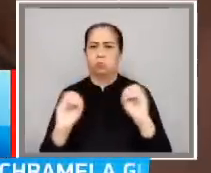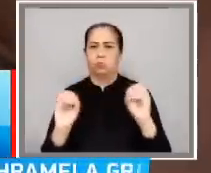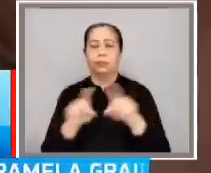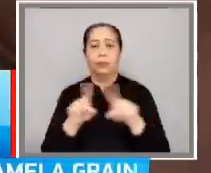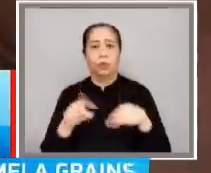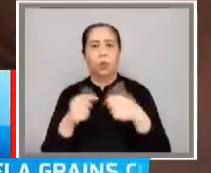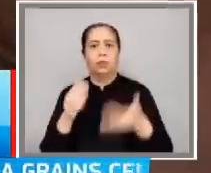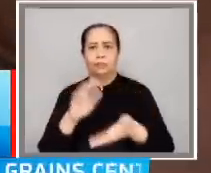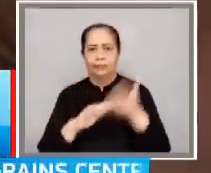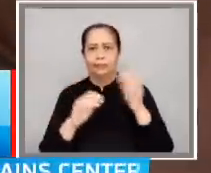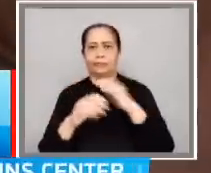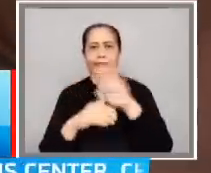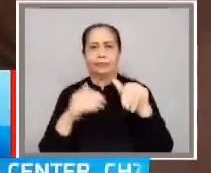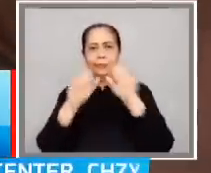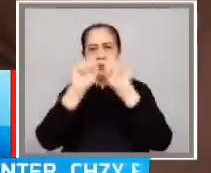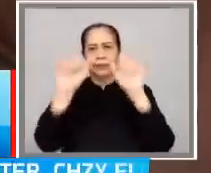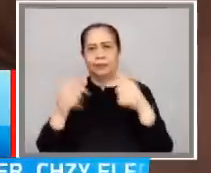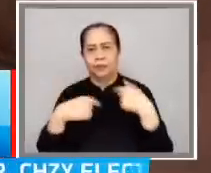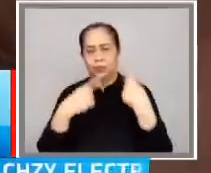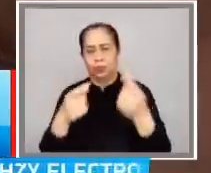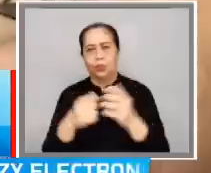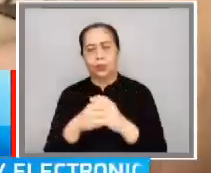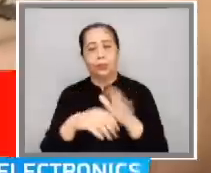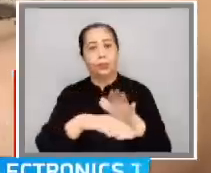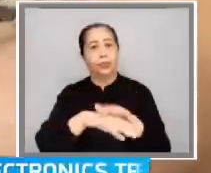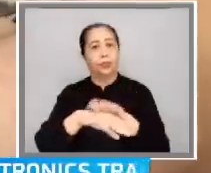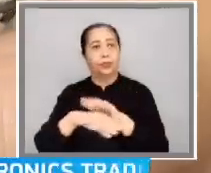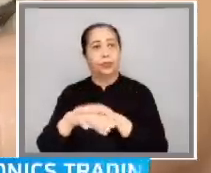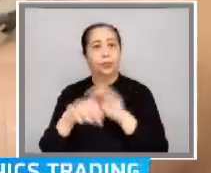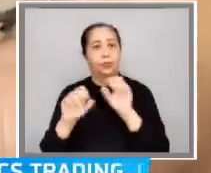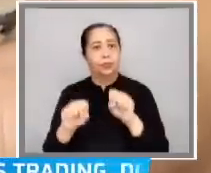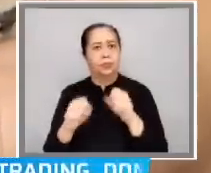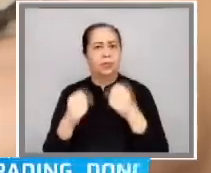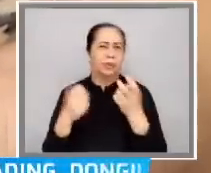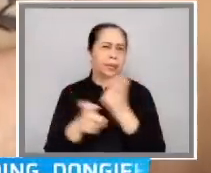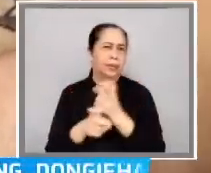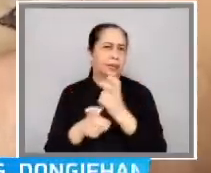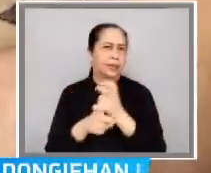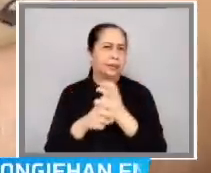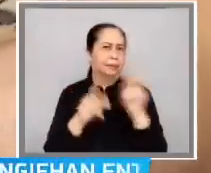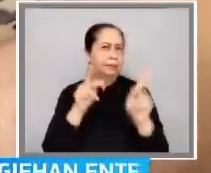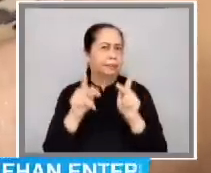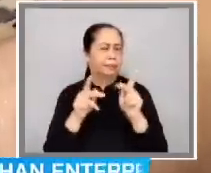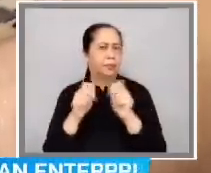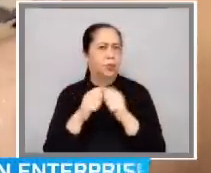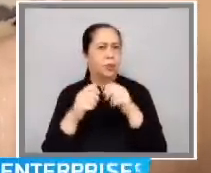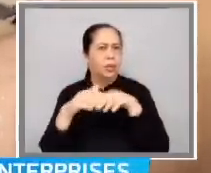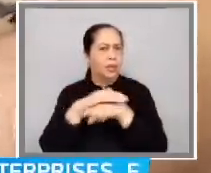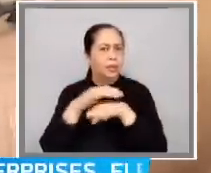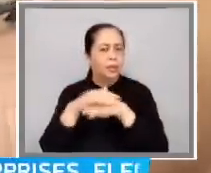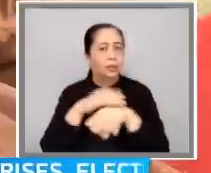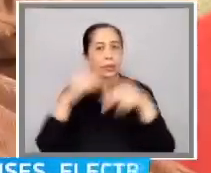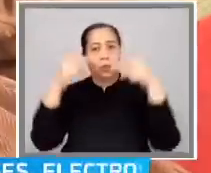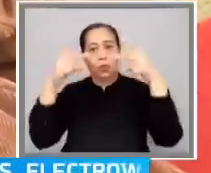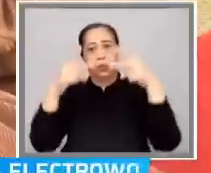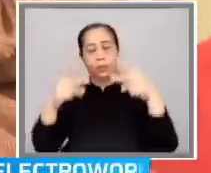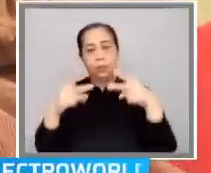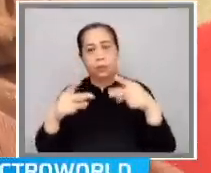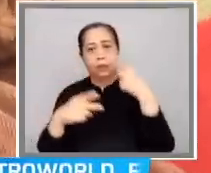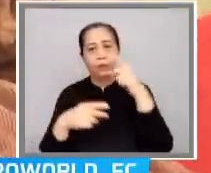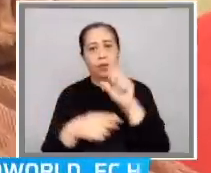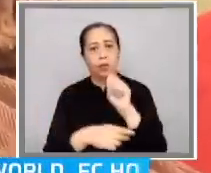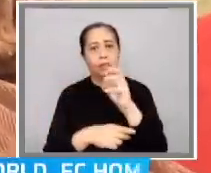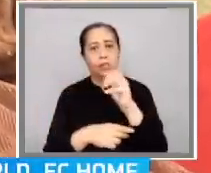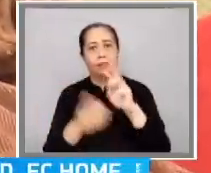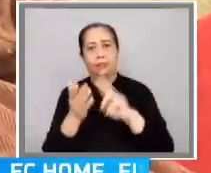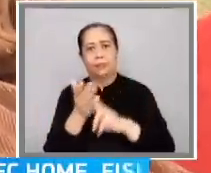sila. Abiso naman nila ngayong umaga, posibleng mahirapan ang mga subscriber nila na ma-access ang website para sa SIM registration dahil